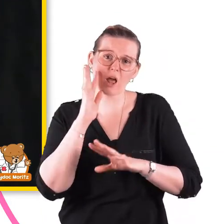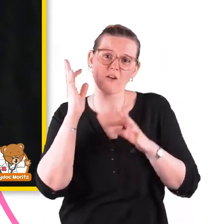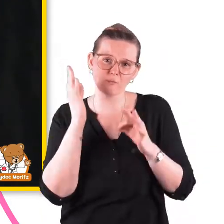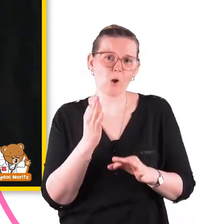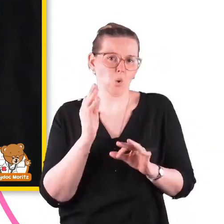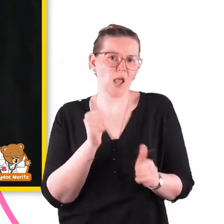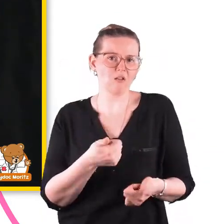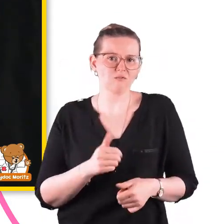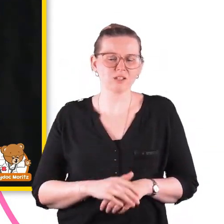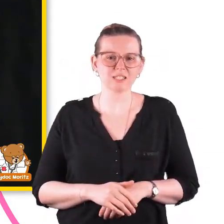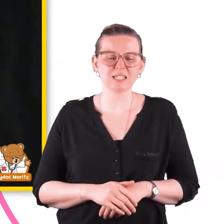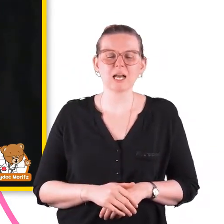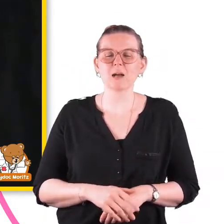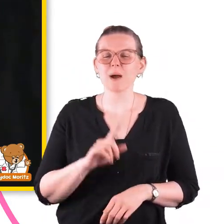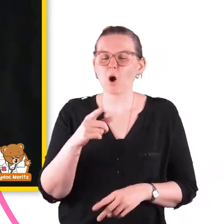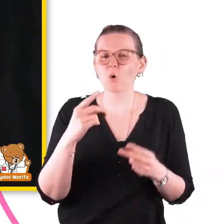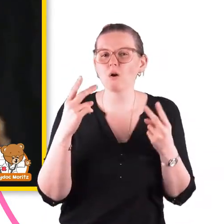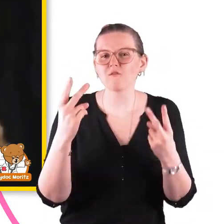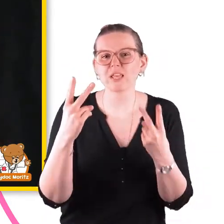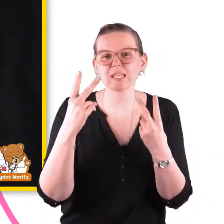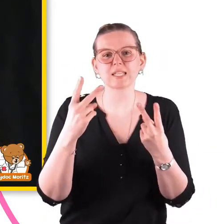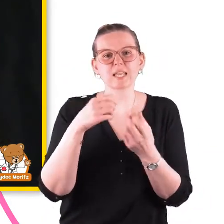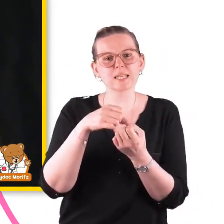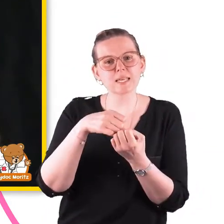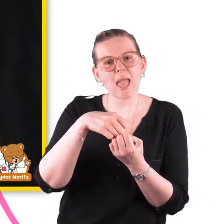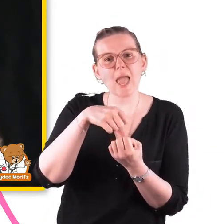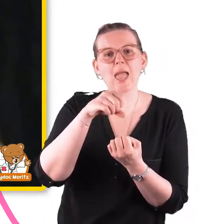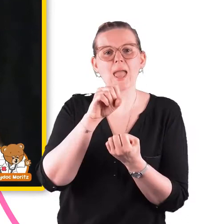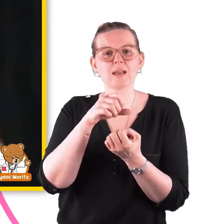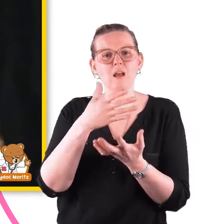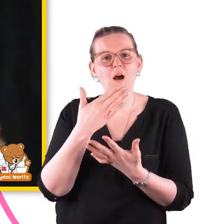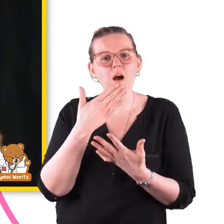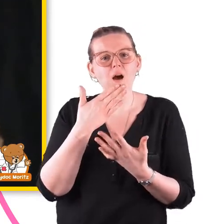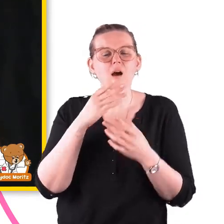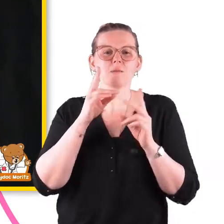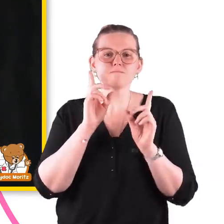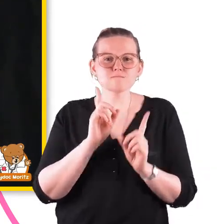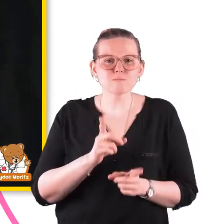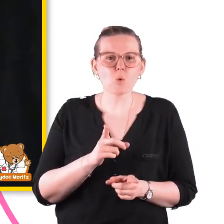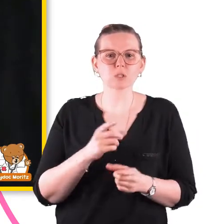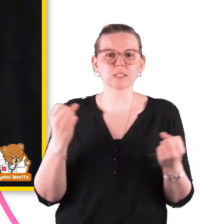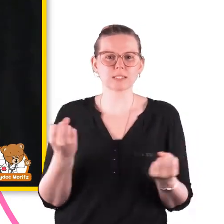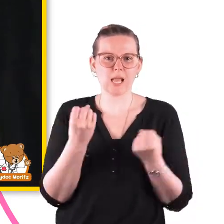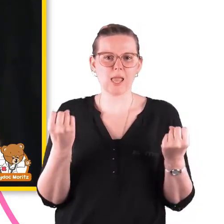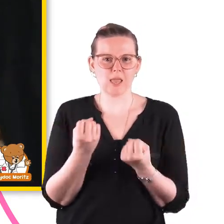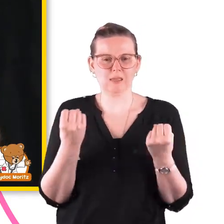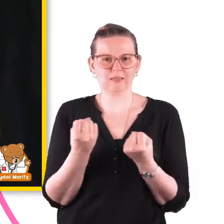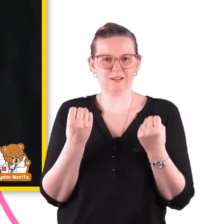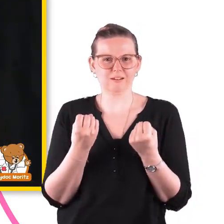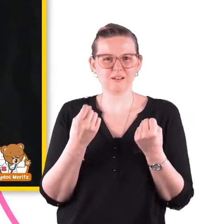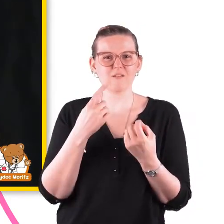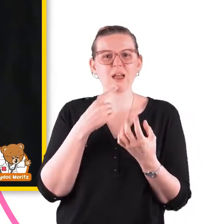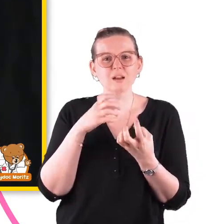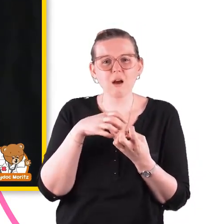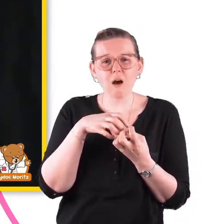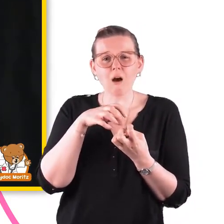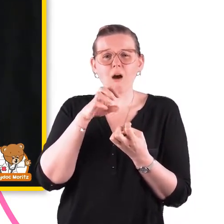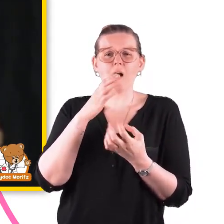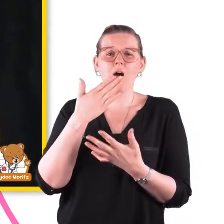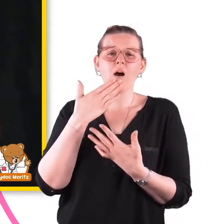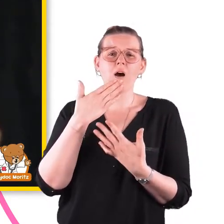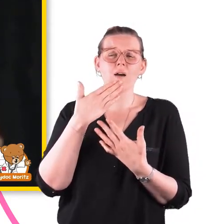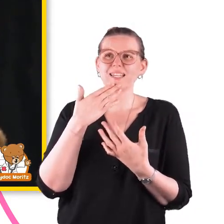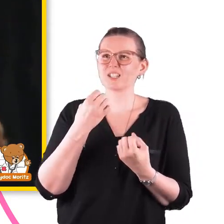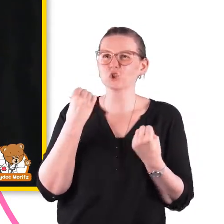Schlaf. Aber wichtig ist auch, das Gähnen zu trainieren. Der Gähnende sollte beim Gähnen